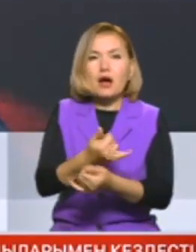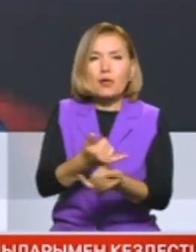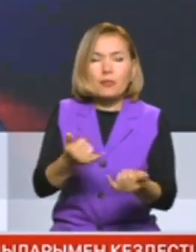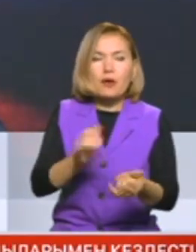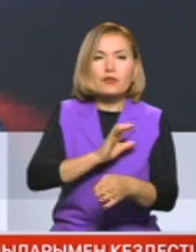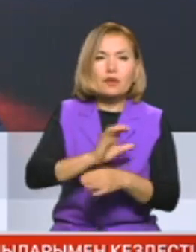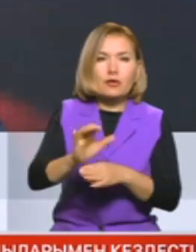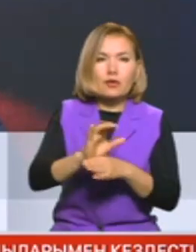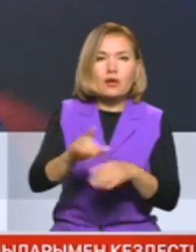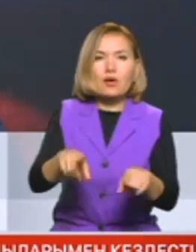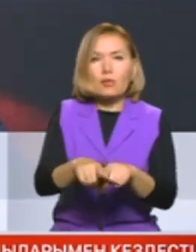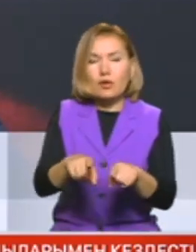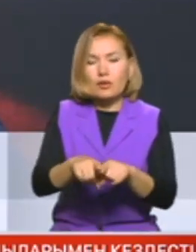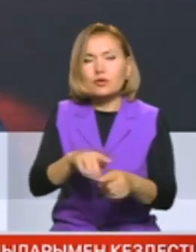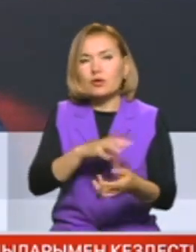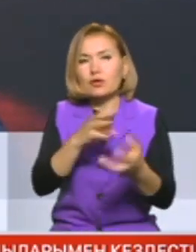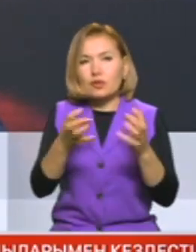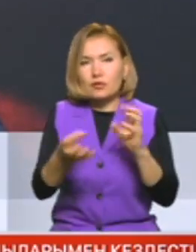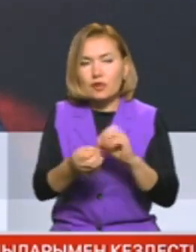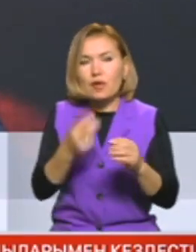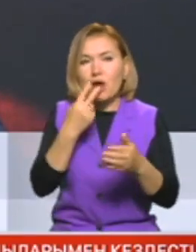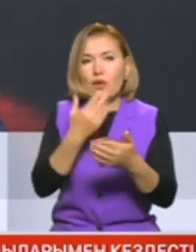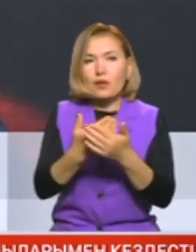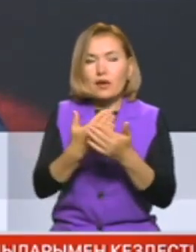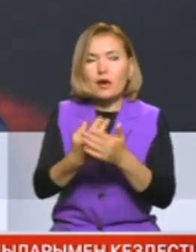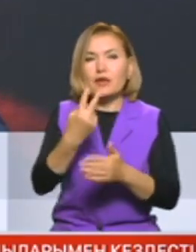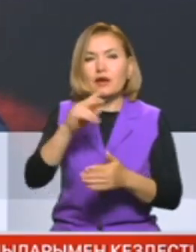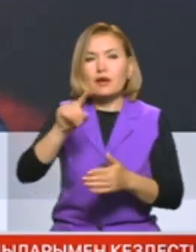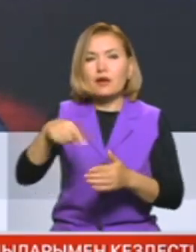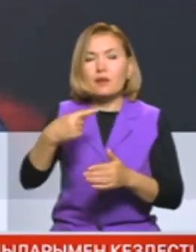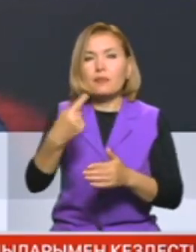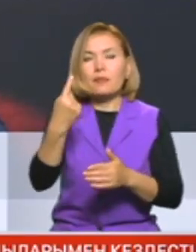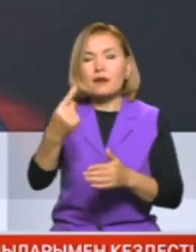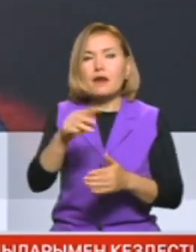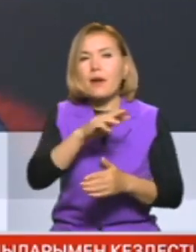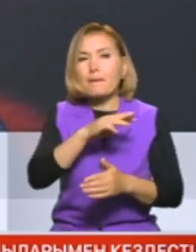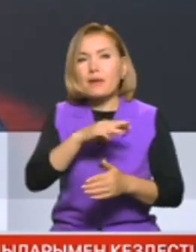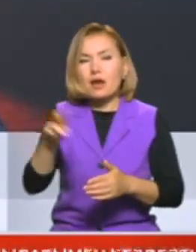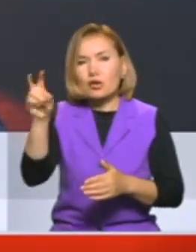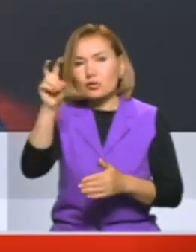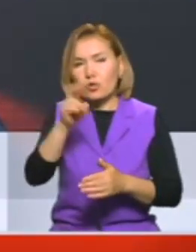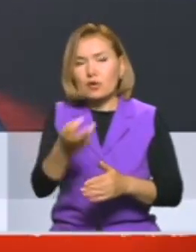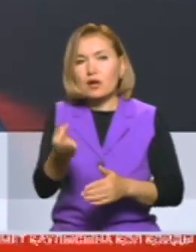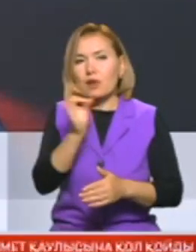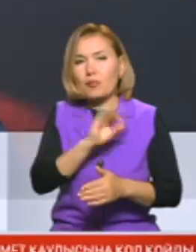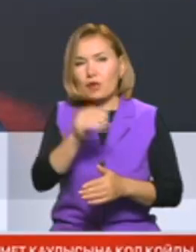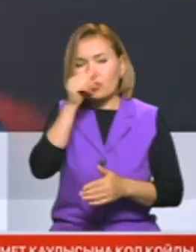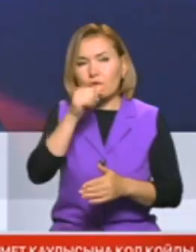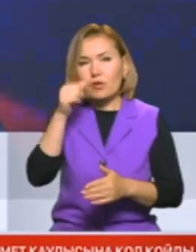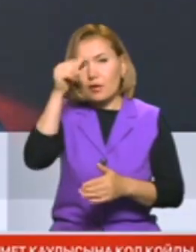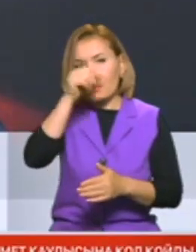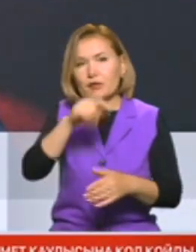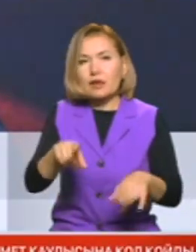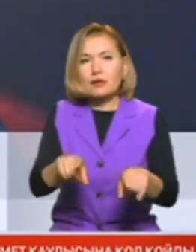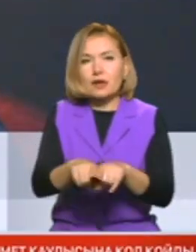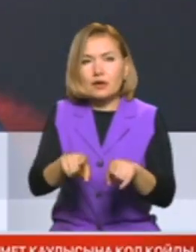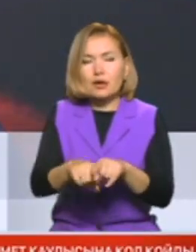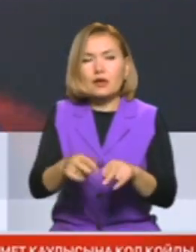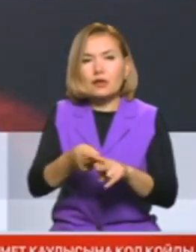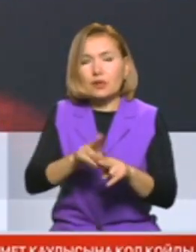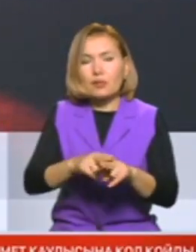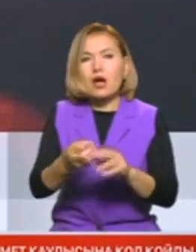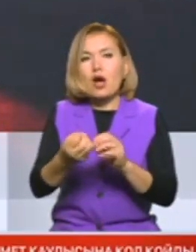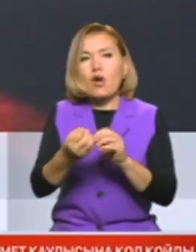экспортына тоқталсақ, ол көрсеткіш 2,1 миллиард долларын құрап, өткен жылдың сәйкес кезеңімен